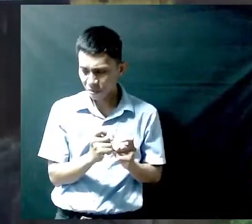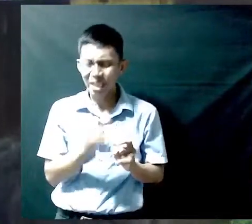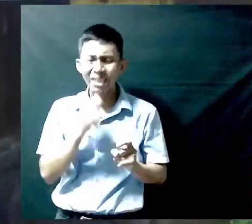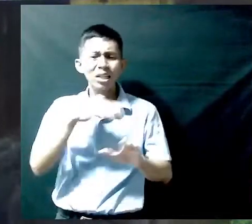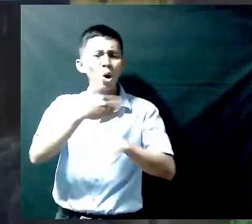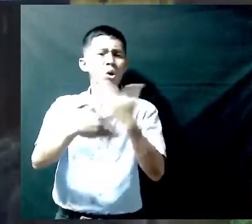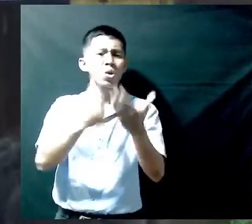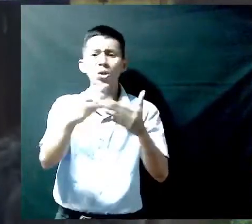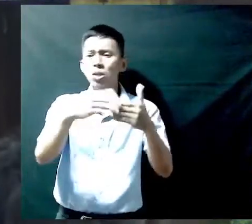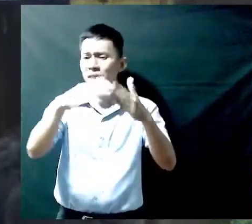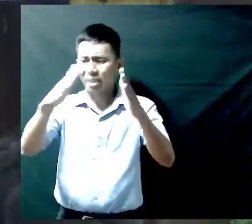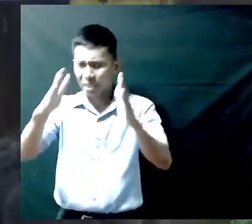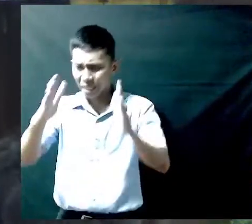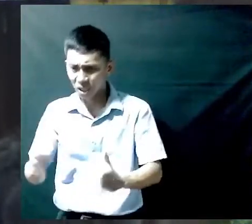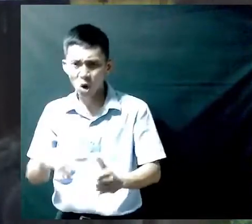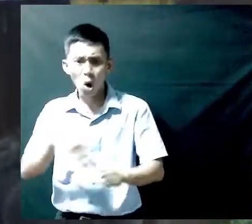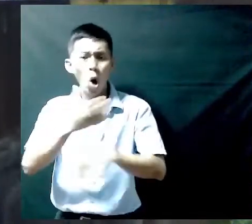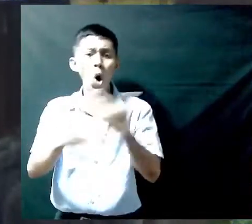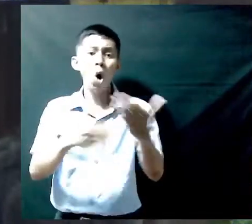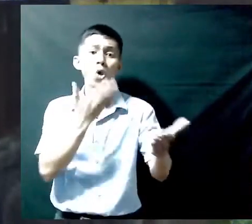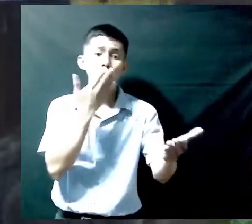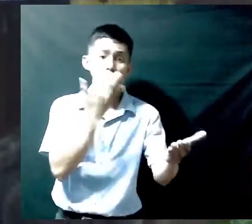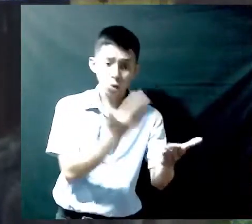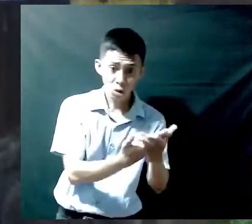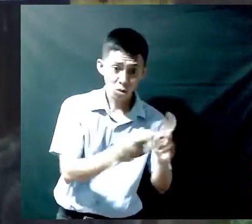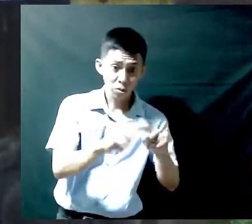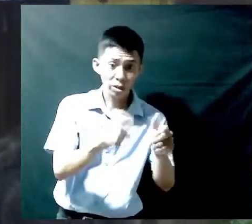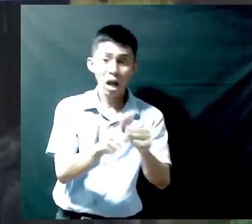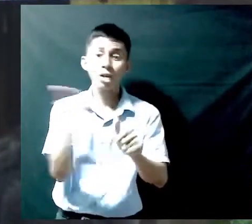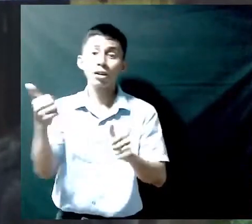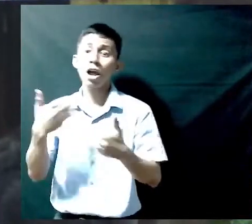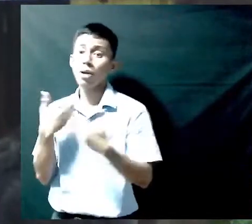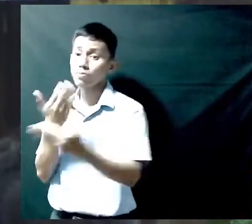May mga nilagay si Lord para turuan po ang bayang Israel.